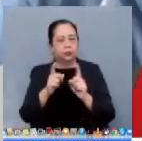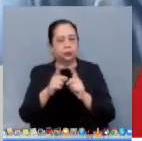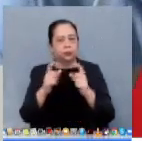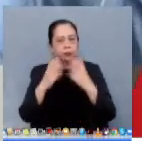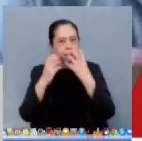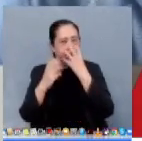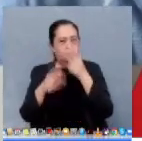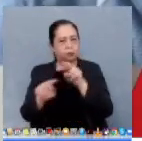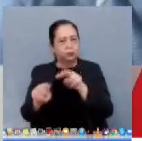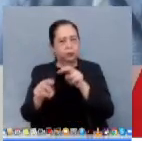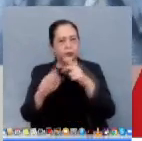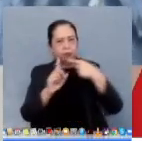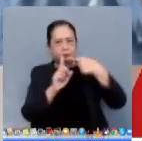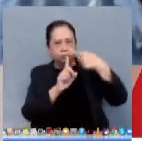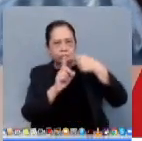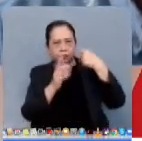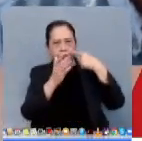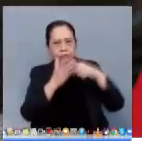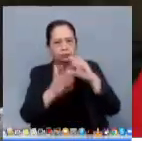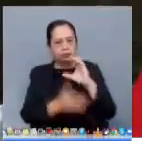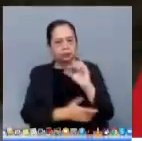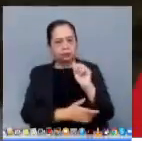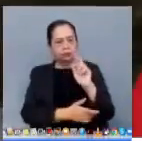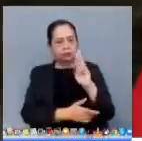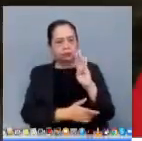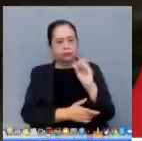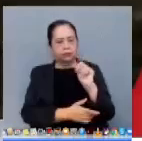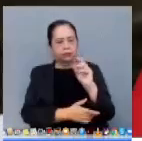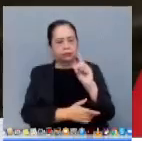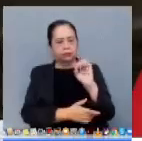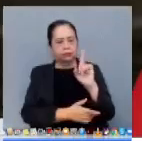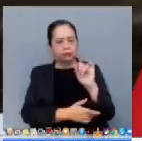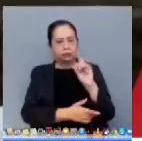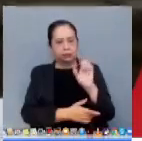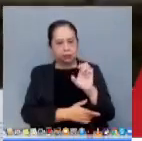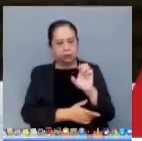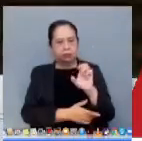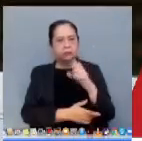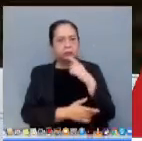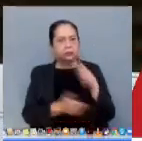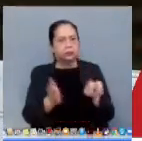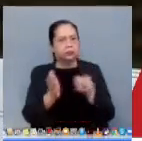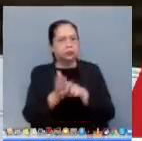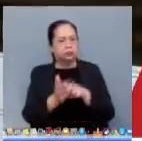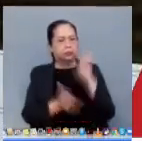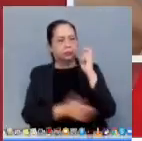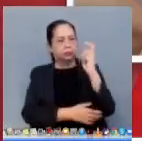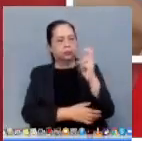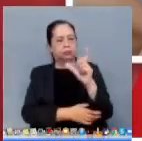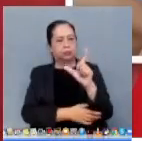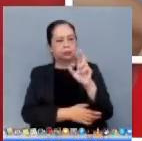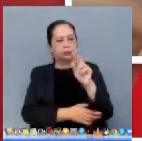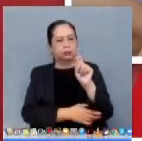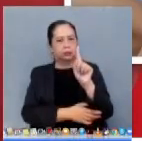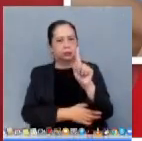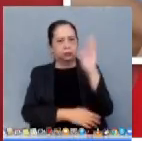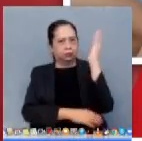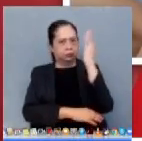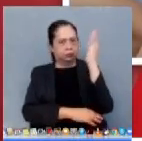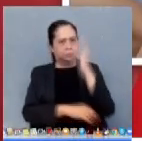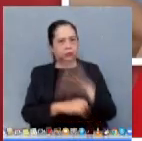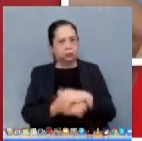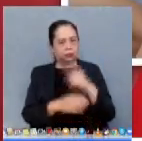para raw ma-check ang kalidad ng hangin. Sabi ni Abante, sumakay siya sa LRT1 kahapon ng tanghali. At sa isang